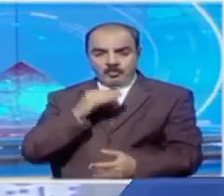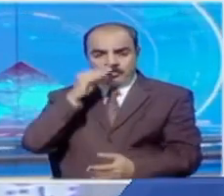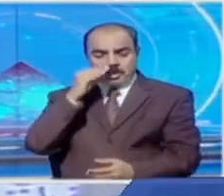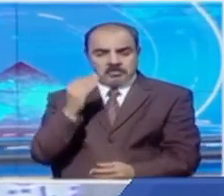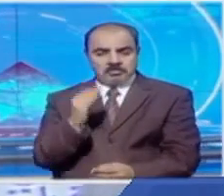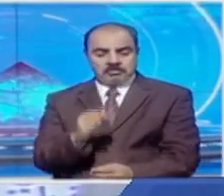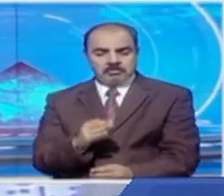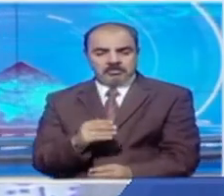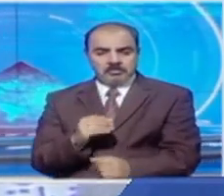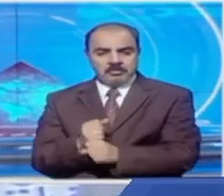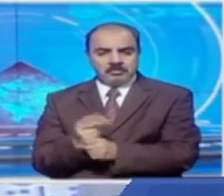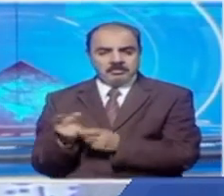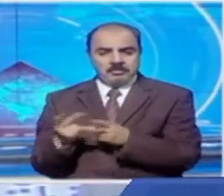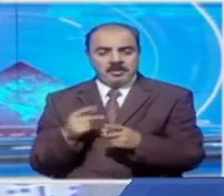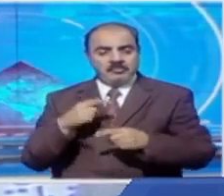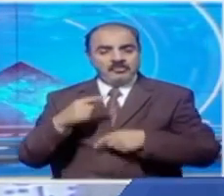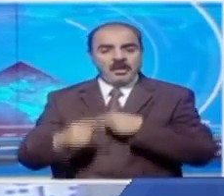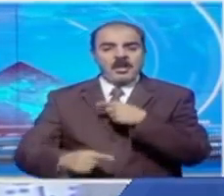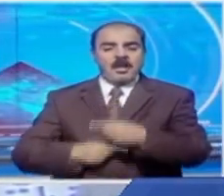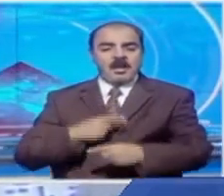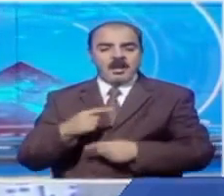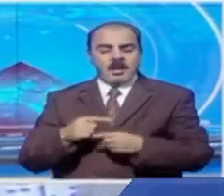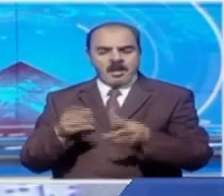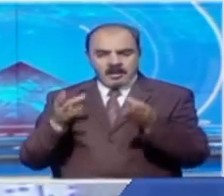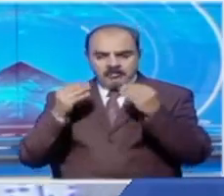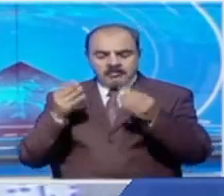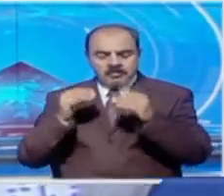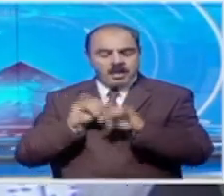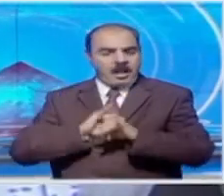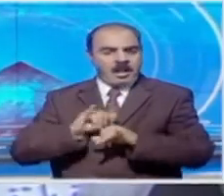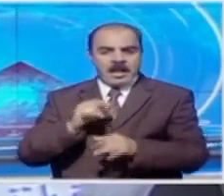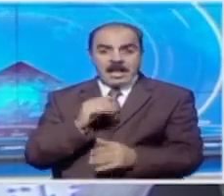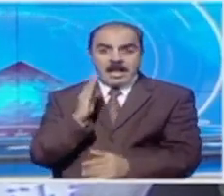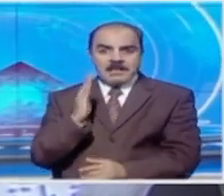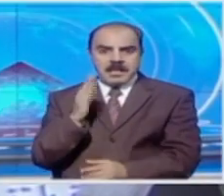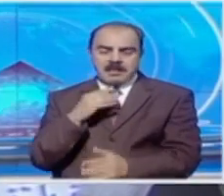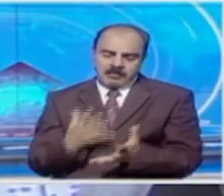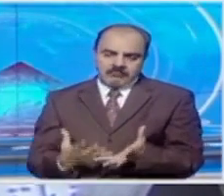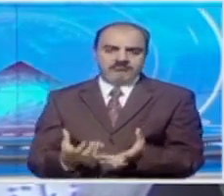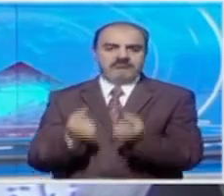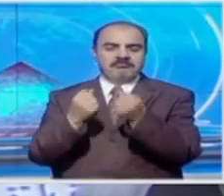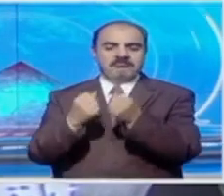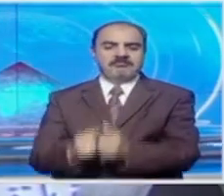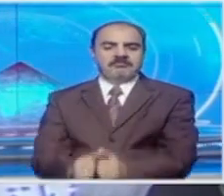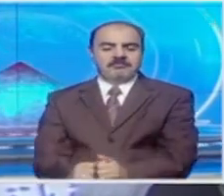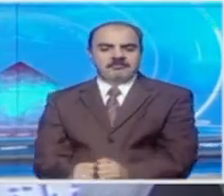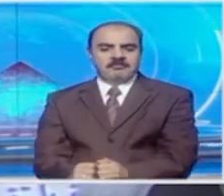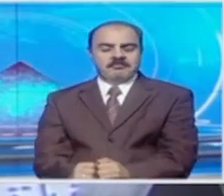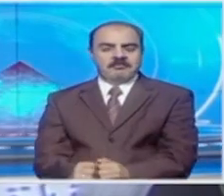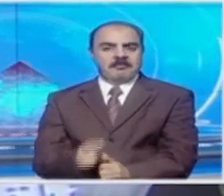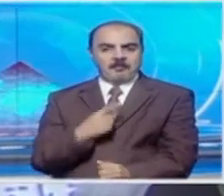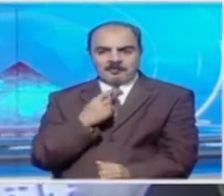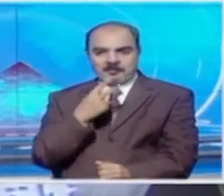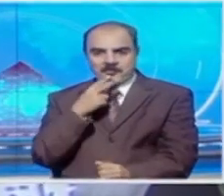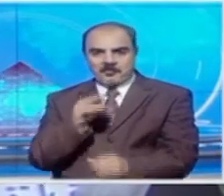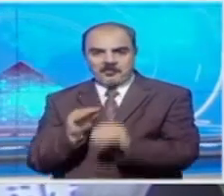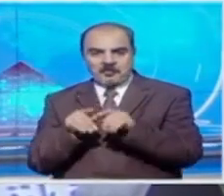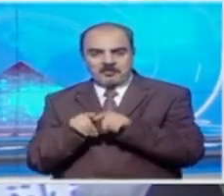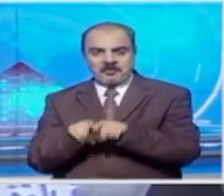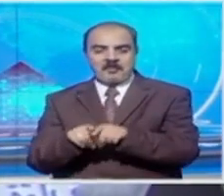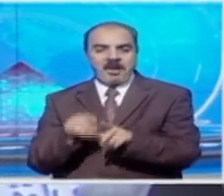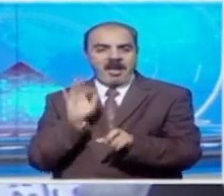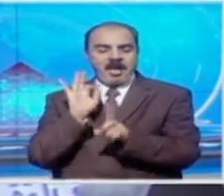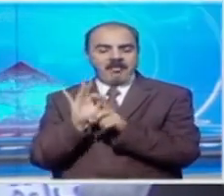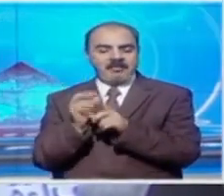الكريم، ودعواته الدائمة إلى العلم كشرط أساسي للنهوض الحضاري، وهذا ما ينسجم مع